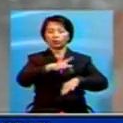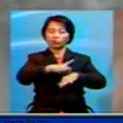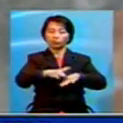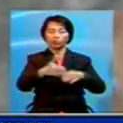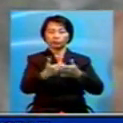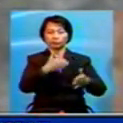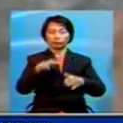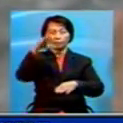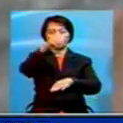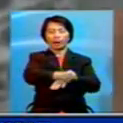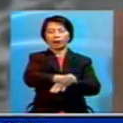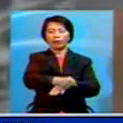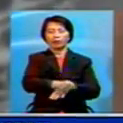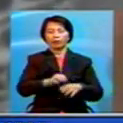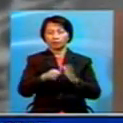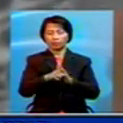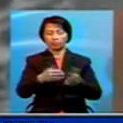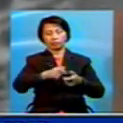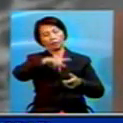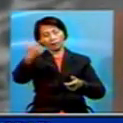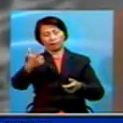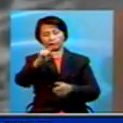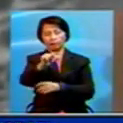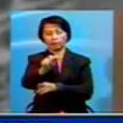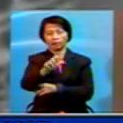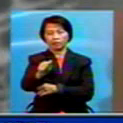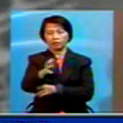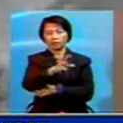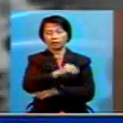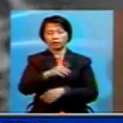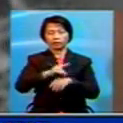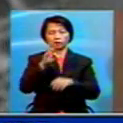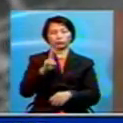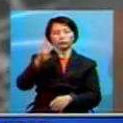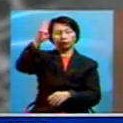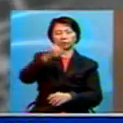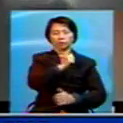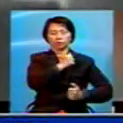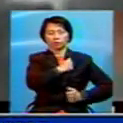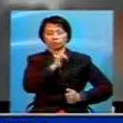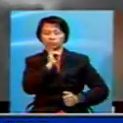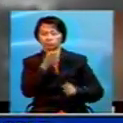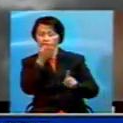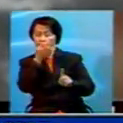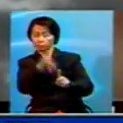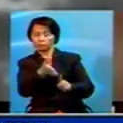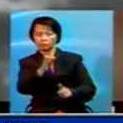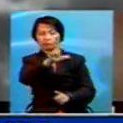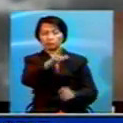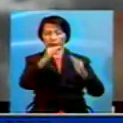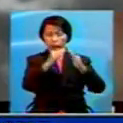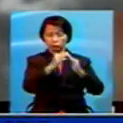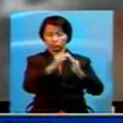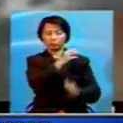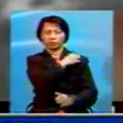sebelum serangan dalam serangan berasingan di Gaza City dan jabaliah Utara tentera rejim menyasarkan sekurang-kurangnya tiga rumah